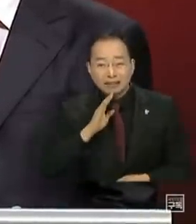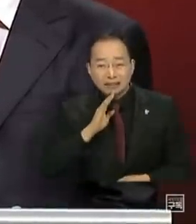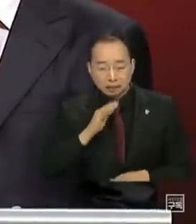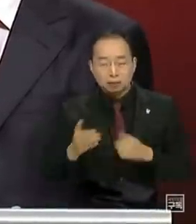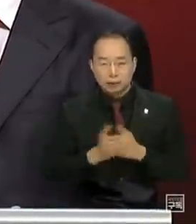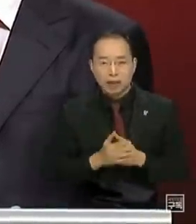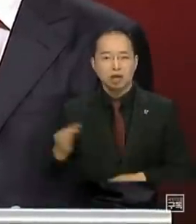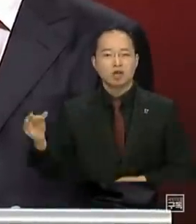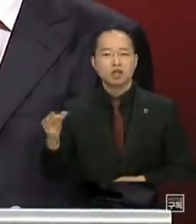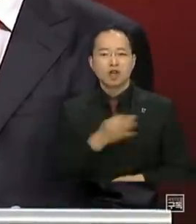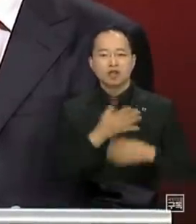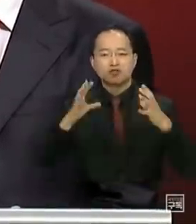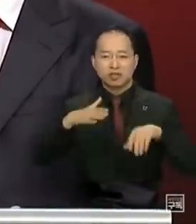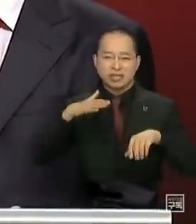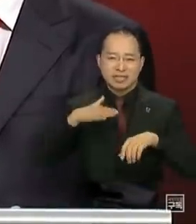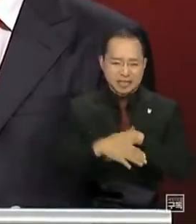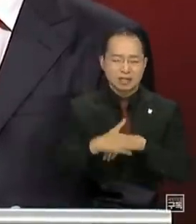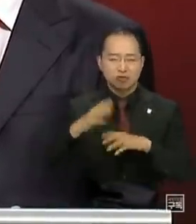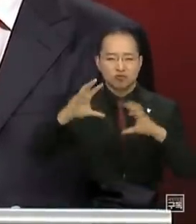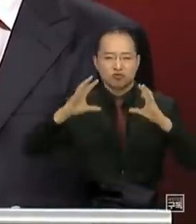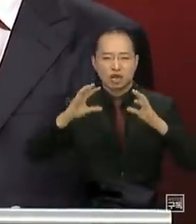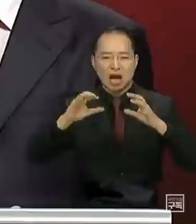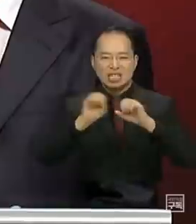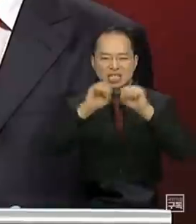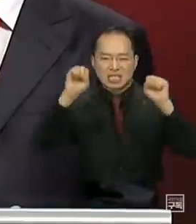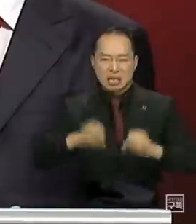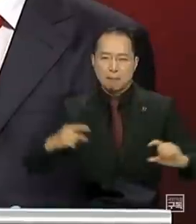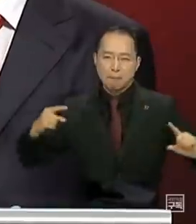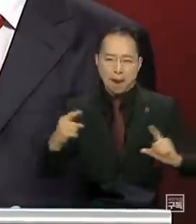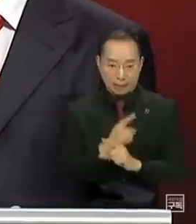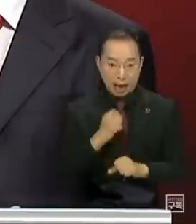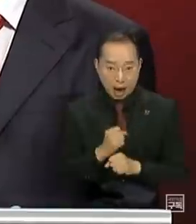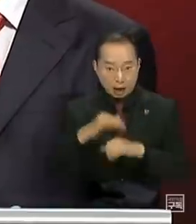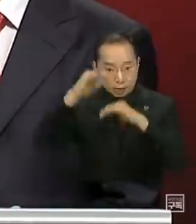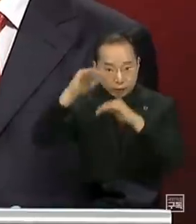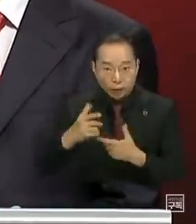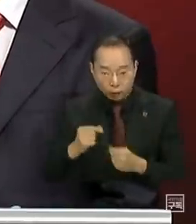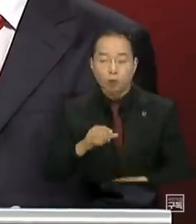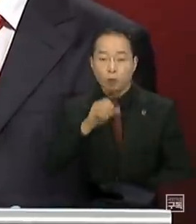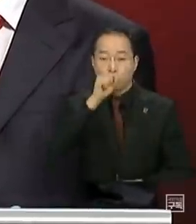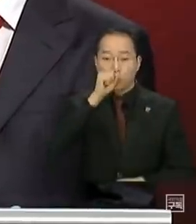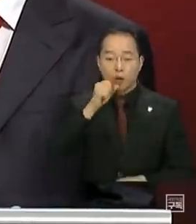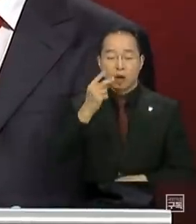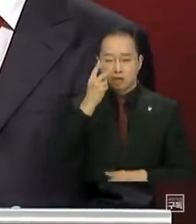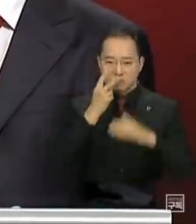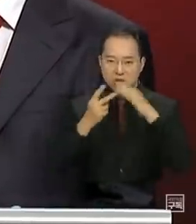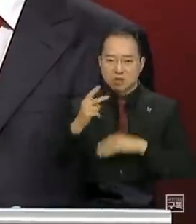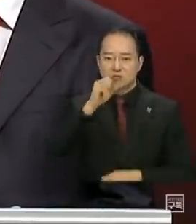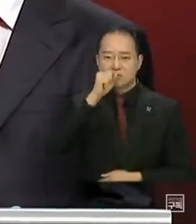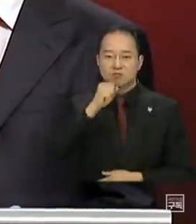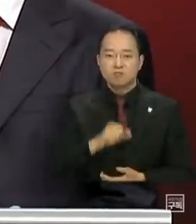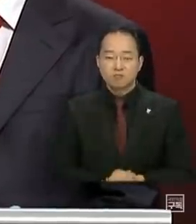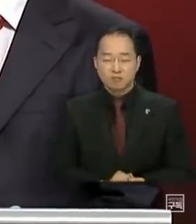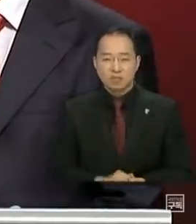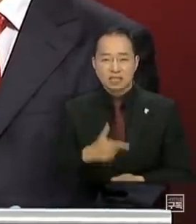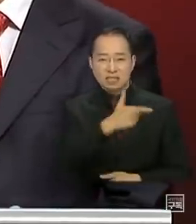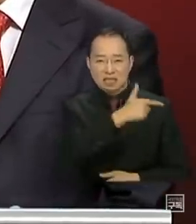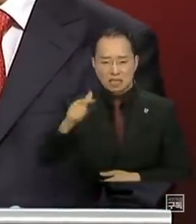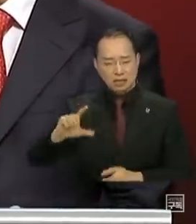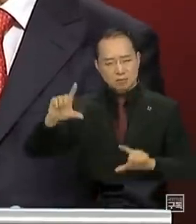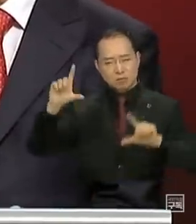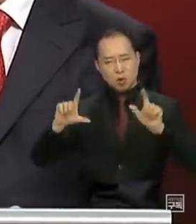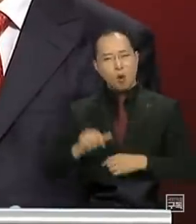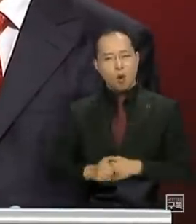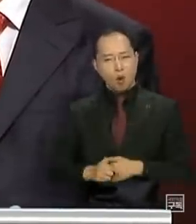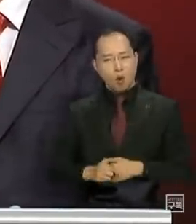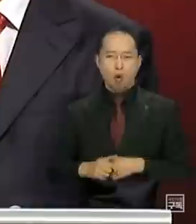바꾸는 그런 대통령이 되겠다. 그런 예. 취지인 것 같습니다. 예. 아, 뭐 가슴 뛰는 얘기이고요. 예. 큰 틀에서는 저는 우리 홍 후보님의 어떤 그 국가